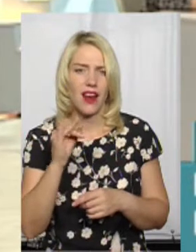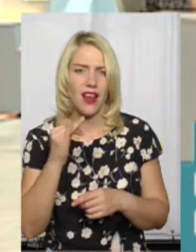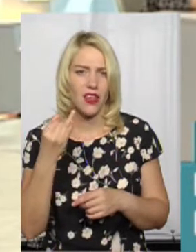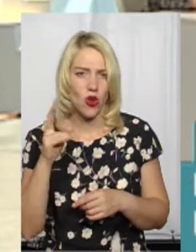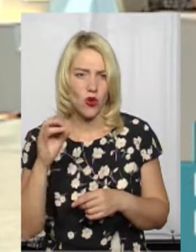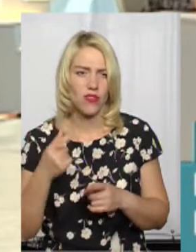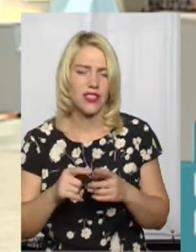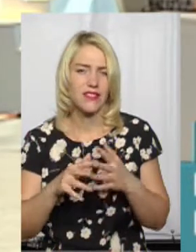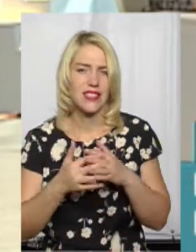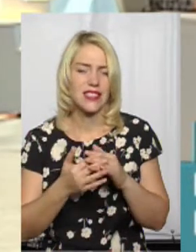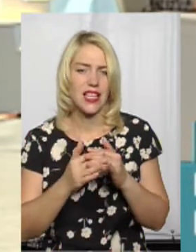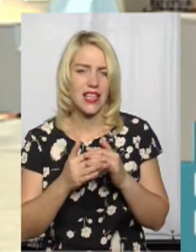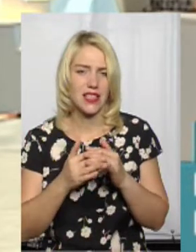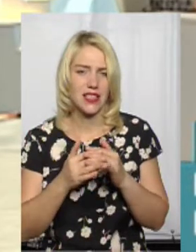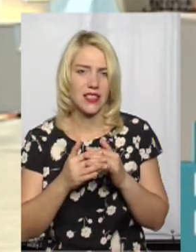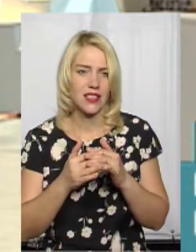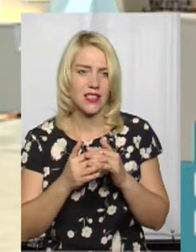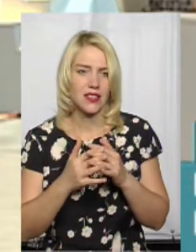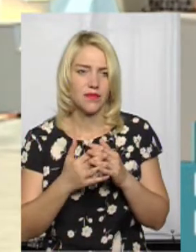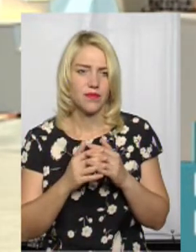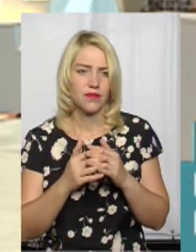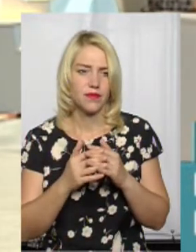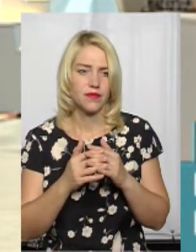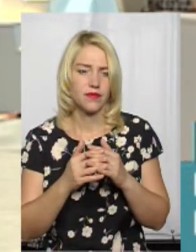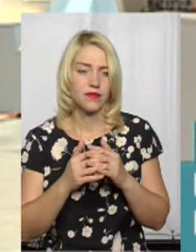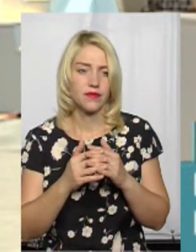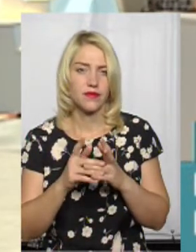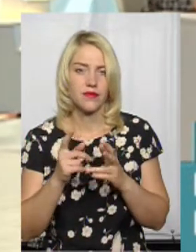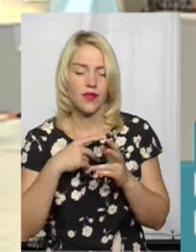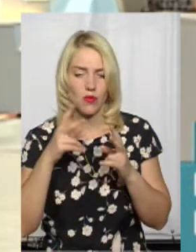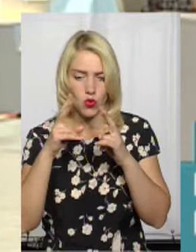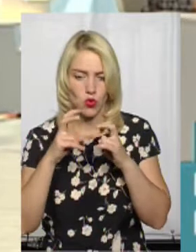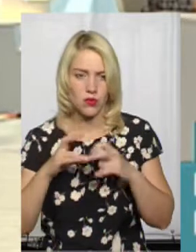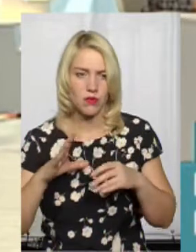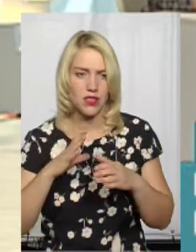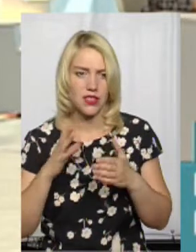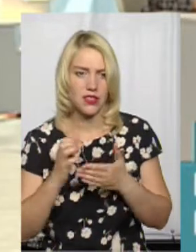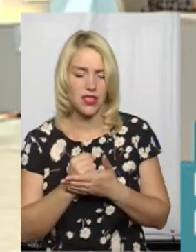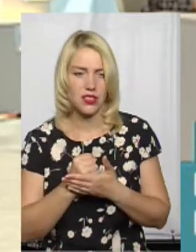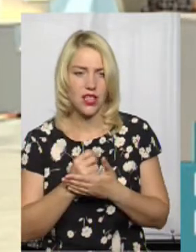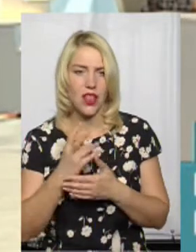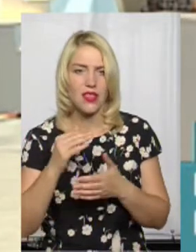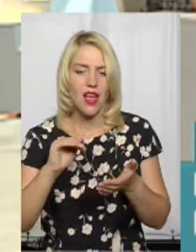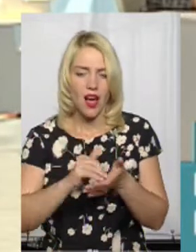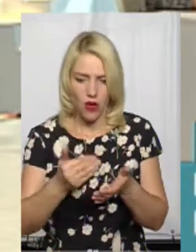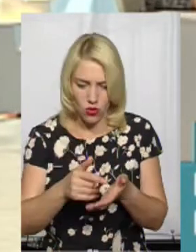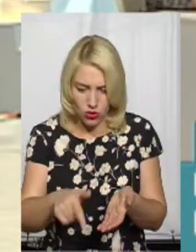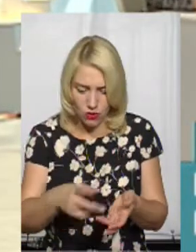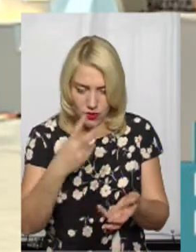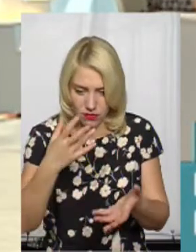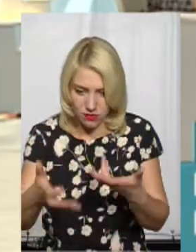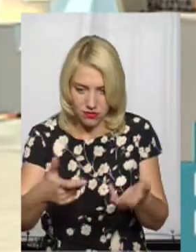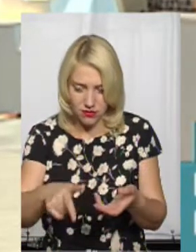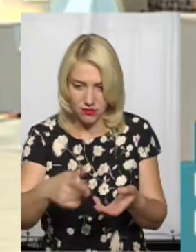ну, Сергій Михайлович може розказати, бо він якраз там це дослідження і зробив. Прямо так. На відкриття. Картоплі, на городі,